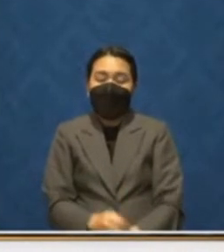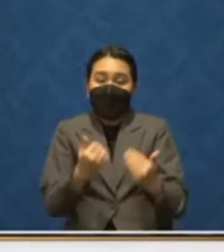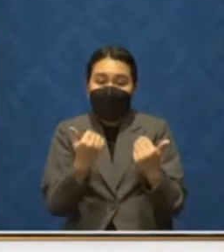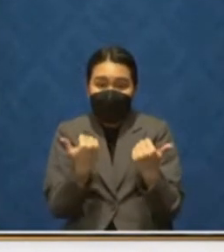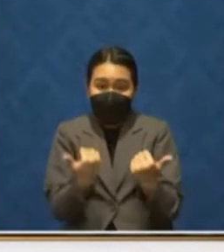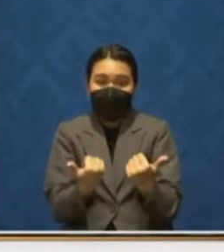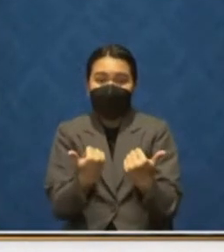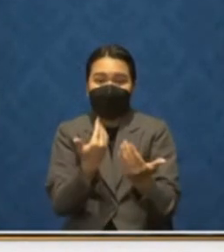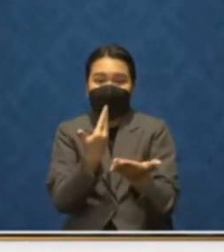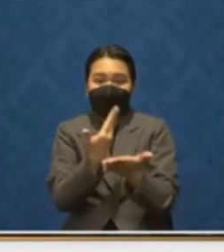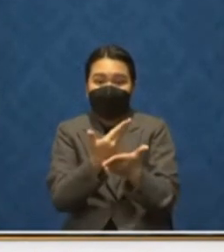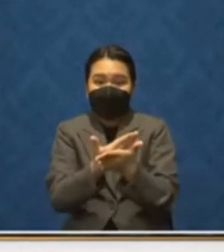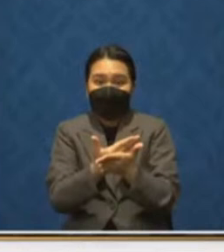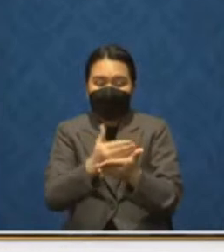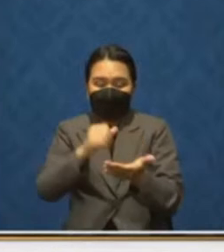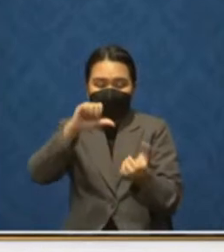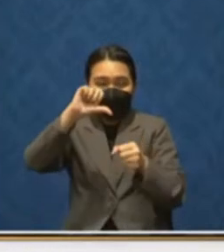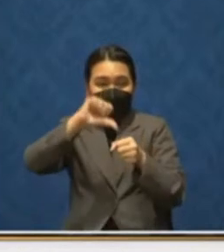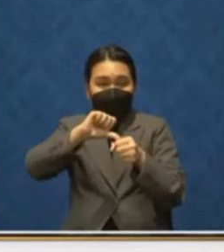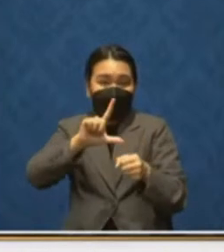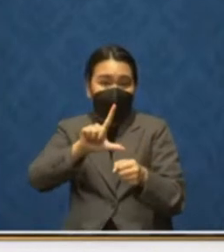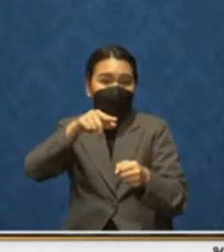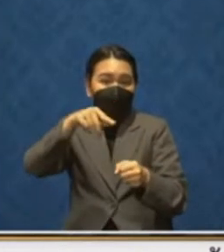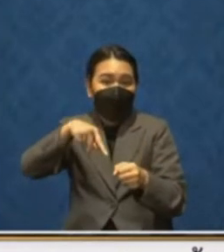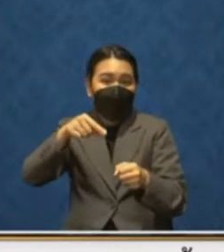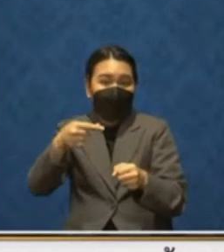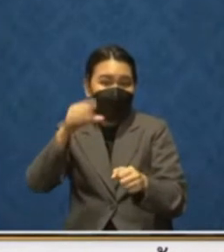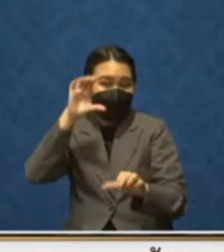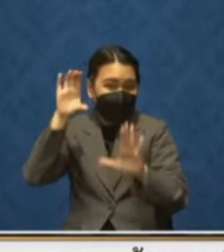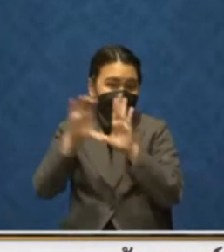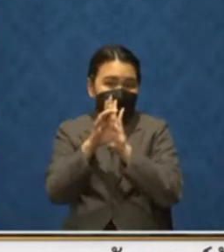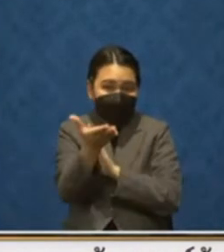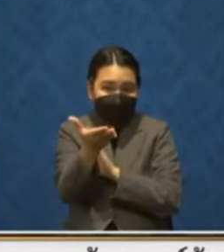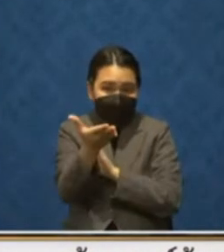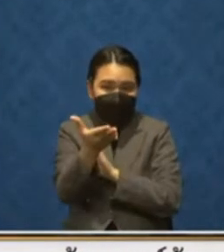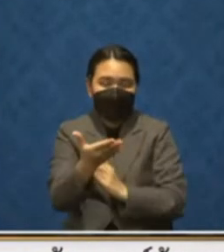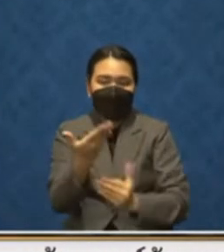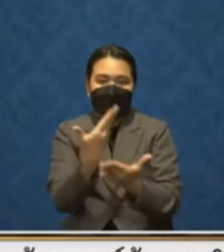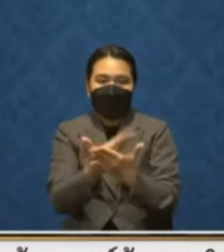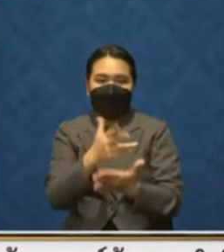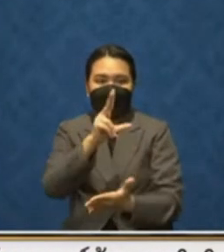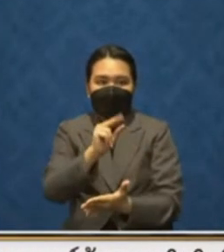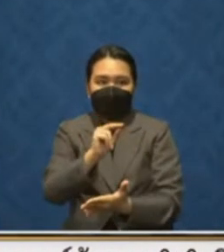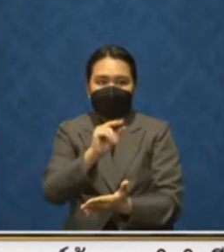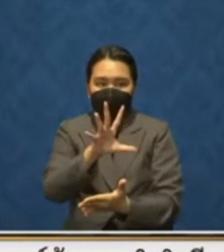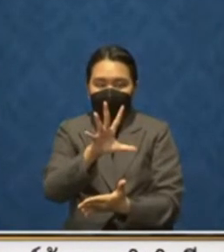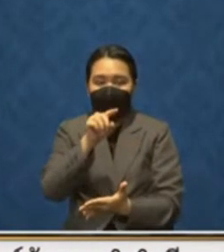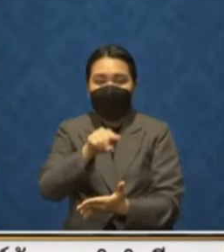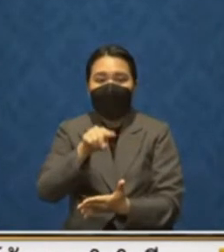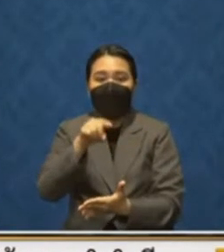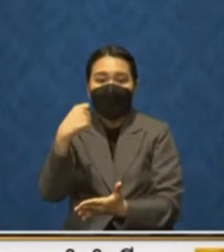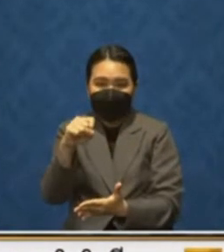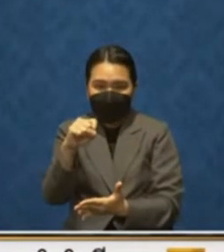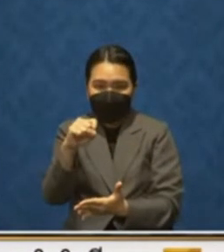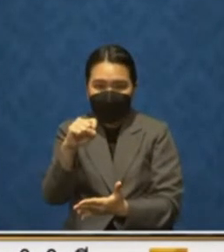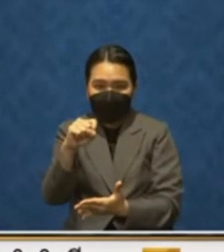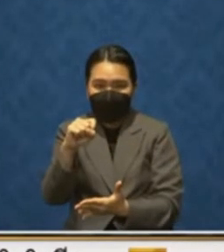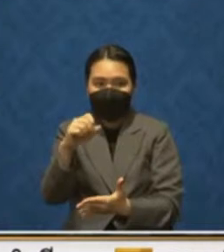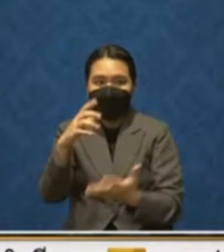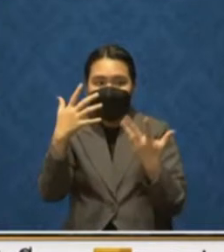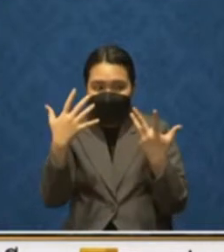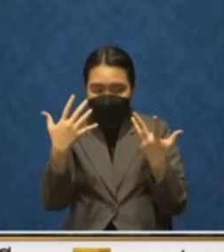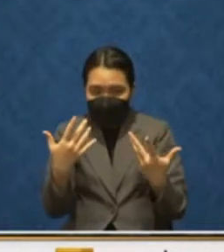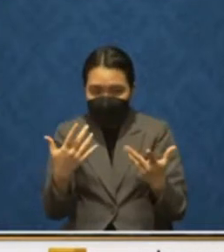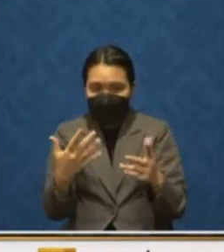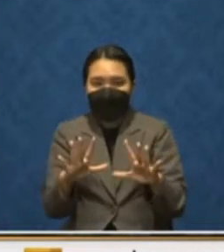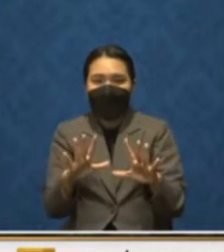LPGเดี๋ยวที่เห็นหน้าจอนี่เลยครับราคาอยู่ที่ 35บาท 10สตางค์ออกมากดมากก็ใช้